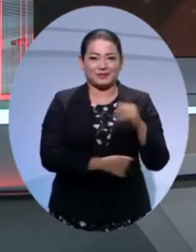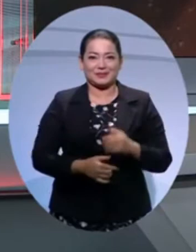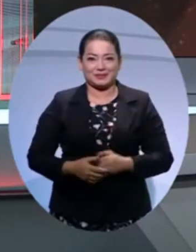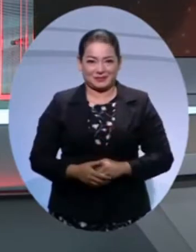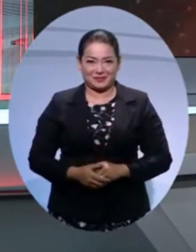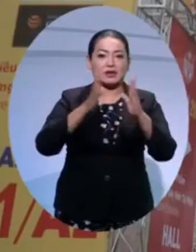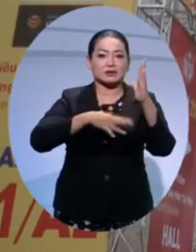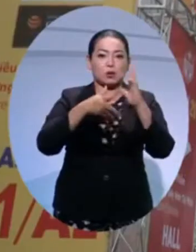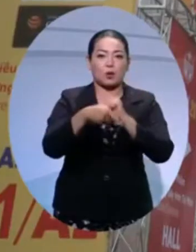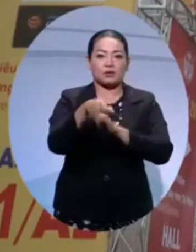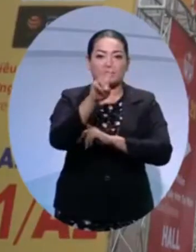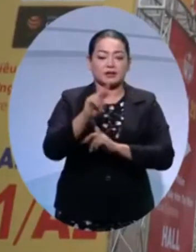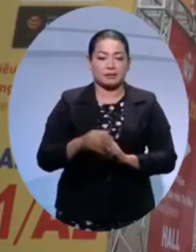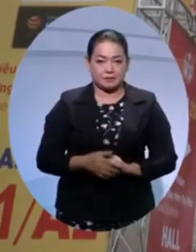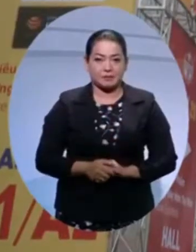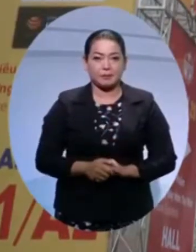chú ý sau đây.